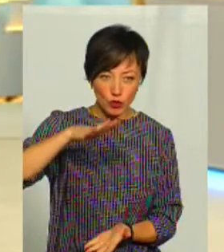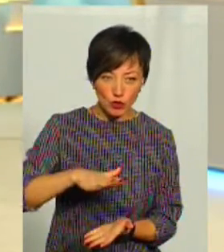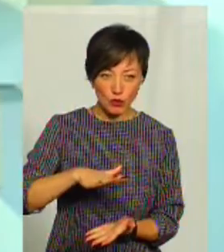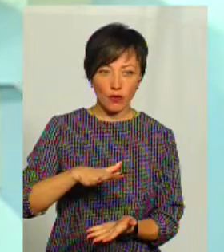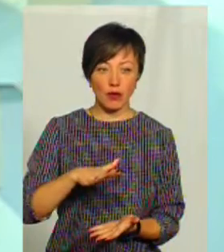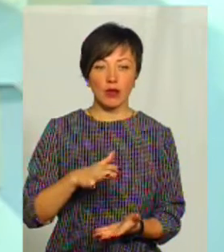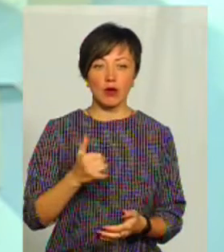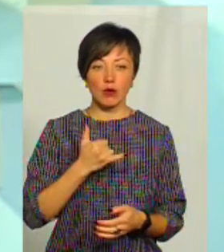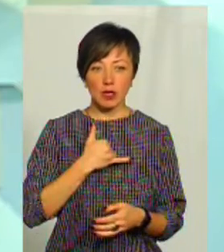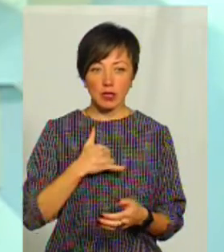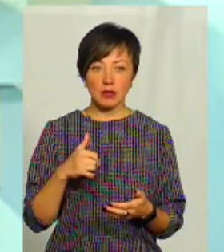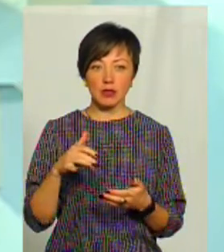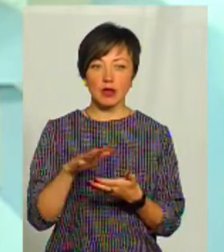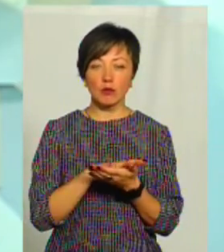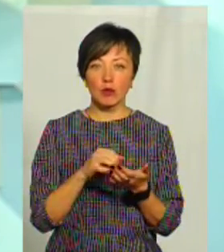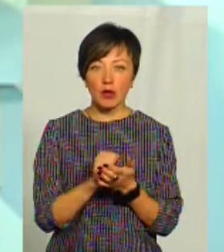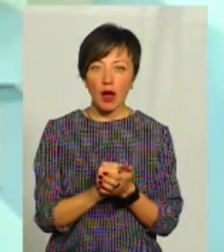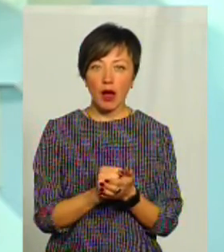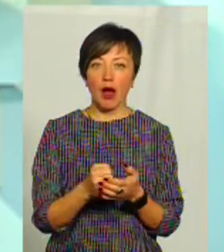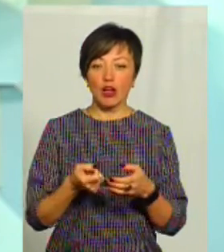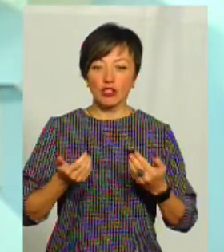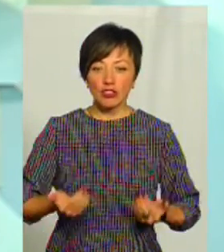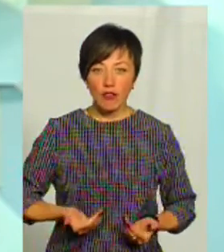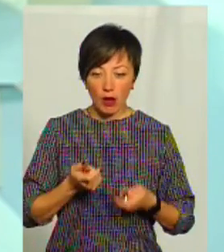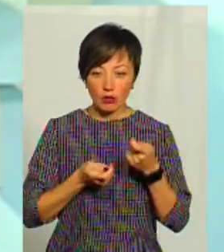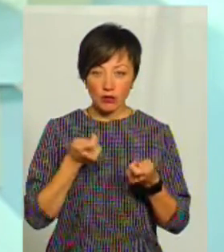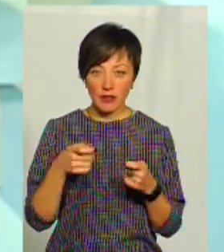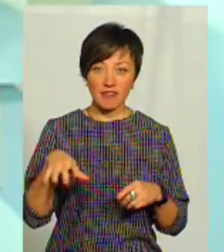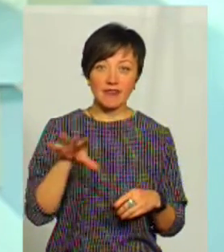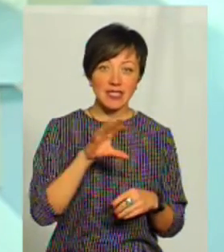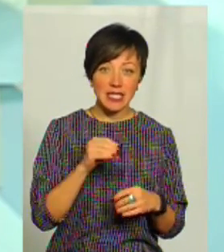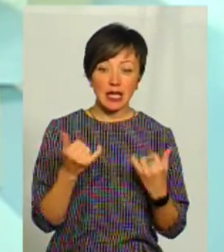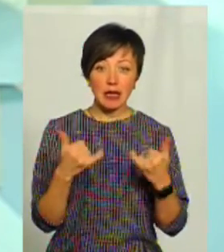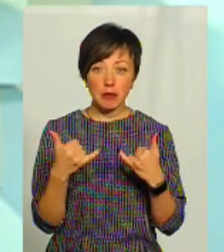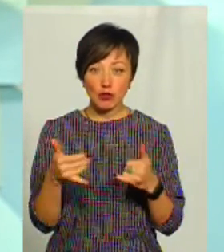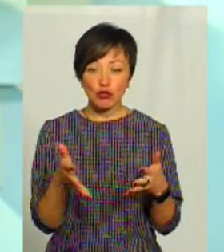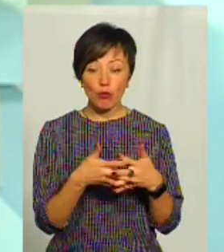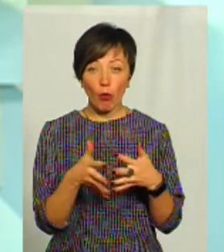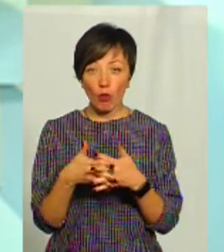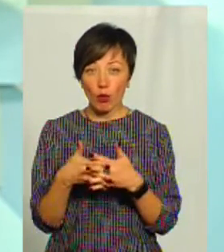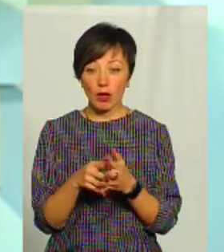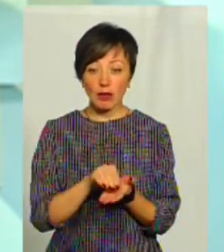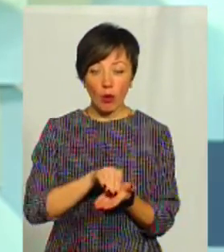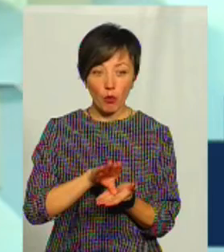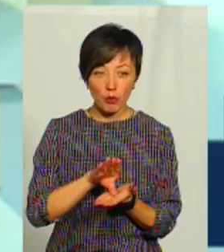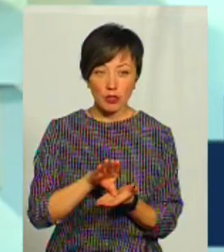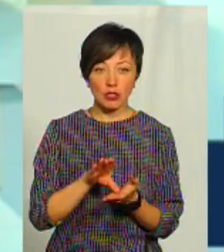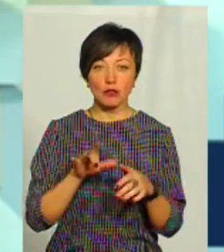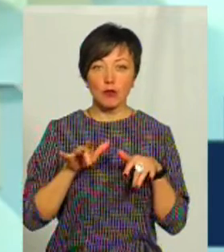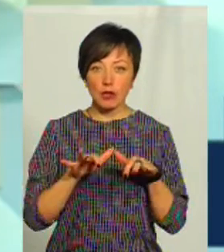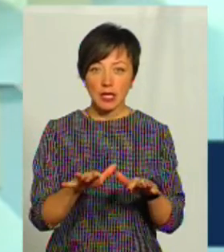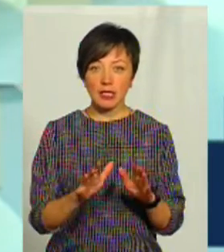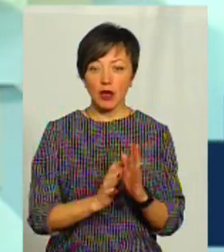нас деструктурується органічна речовина. І тому всі хімічні сполуки, які накопичились в